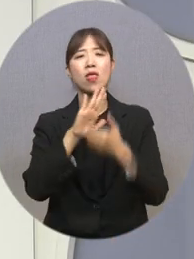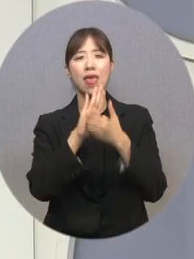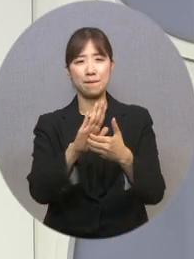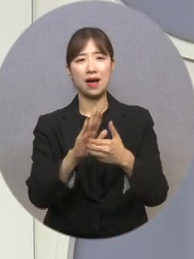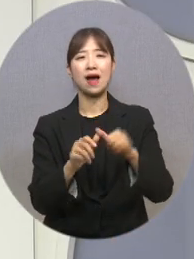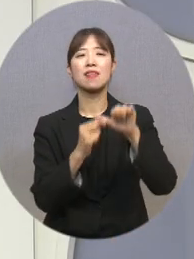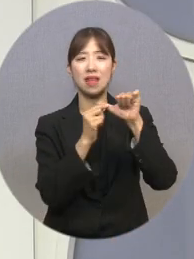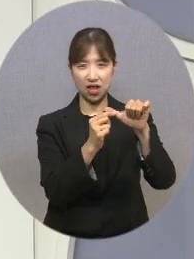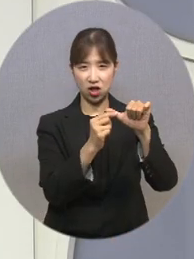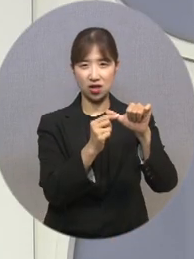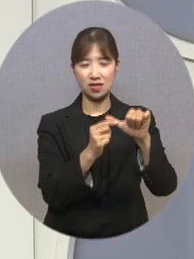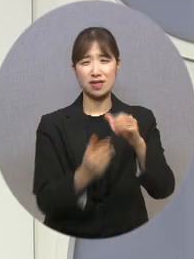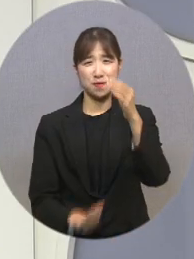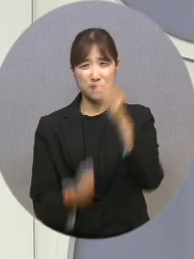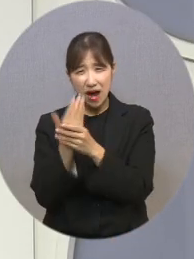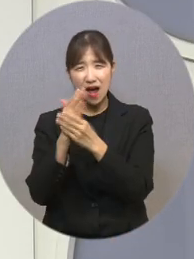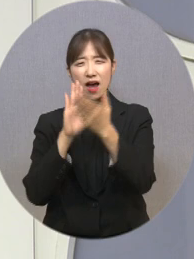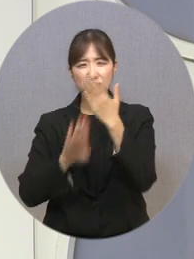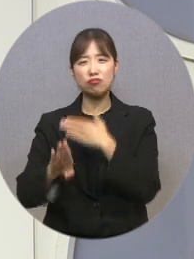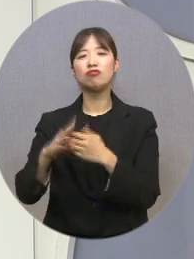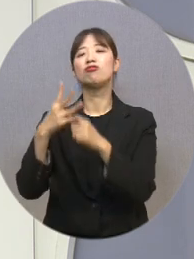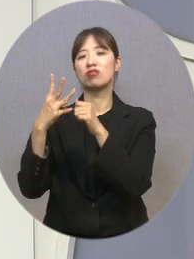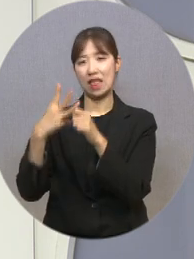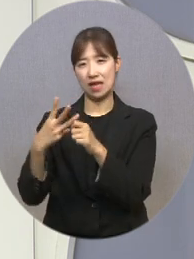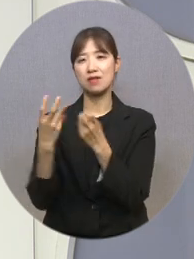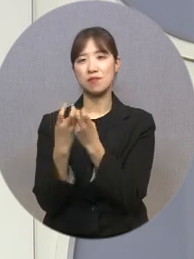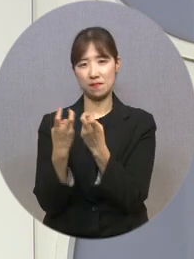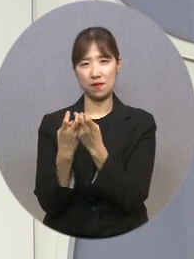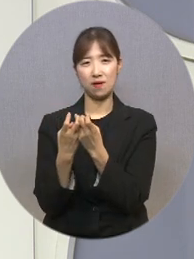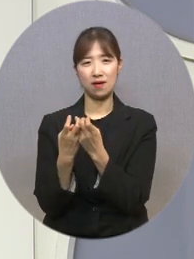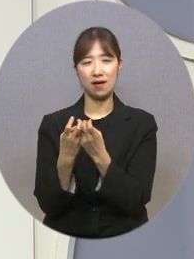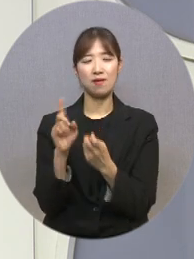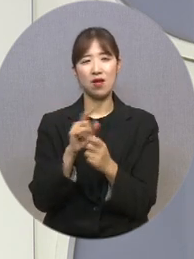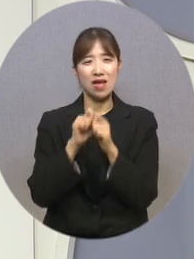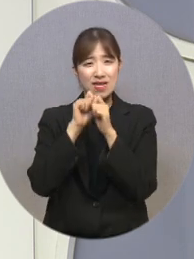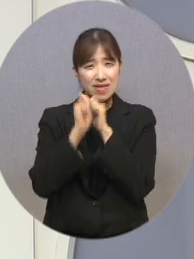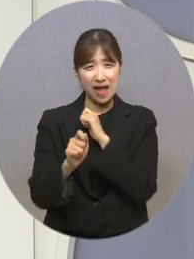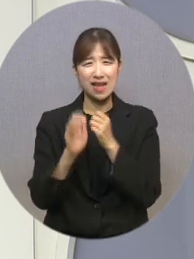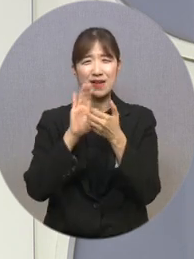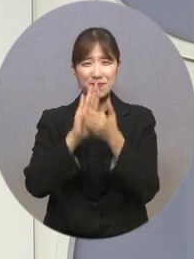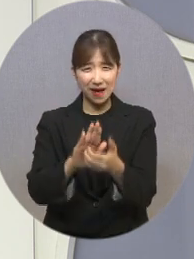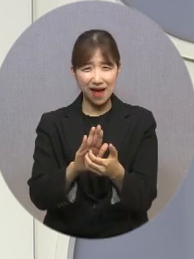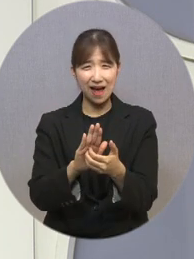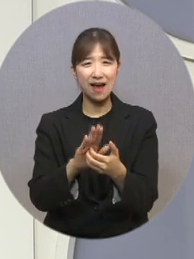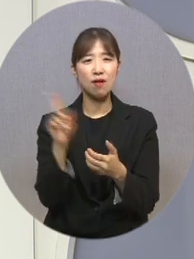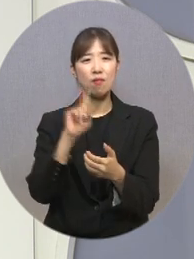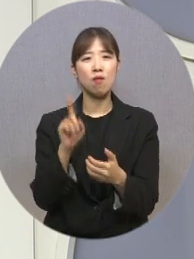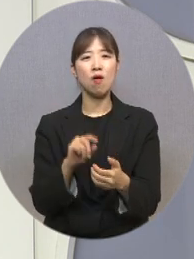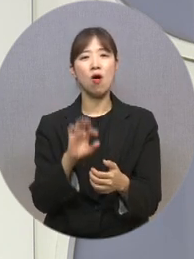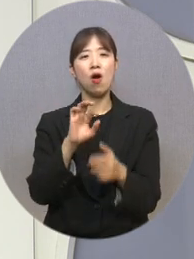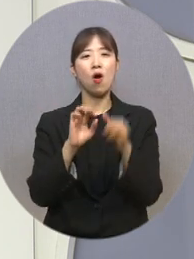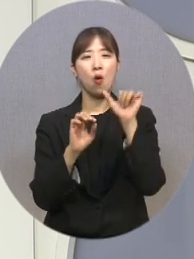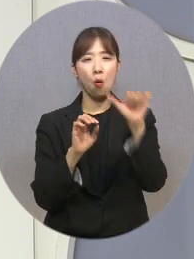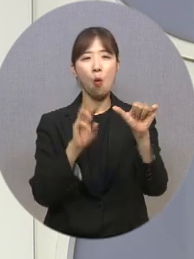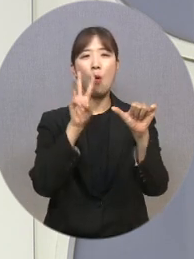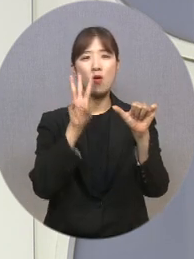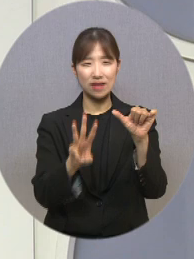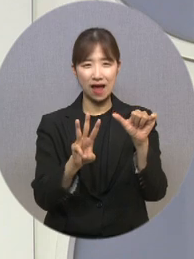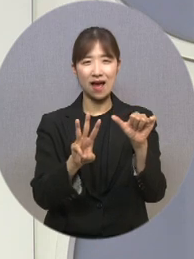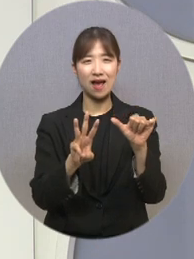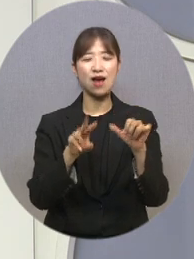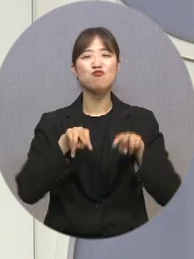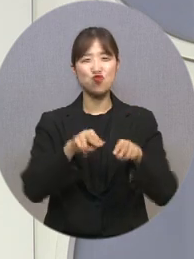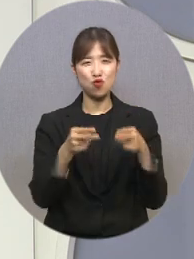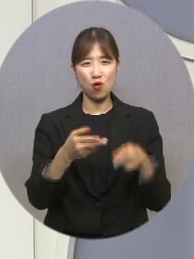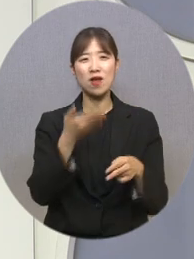가지, 사후 대책이 세 가지입니다. 그래서 저는 이제 우스갯소리로 사기를 안 당하시려면은 오삼 불고기를 드시고 드립커피를 마시세요 이렇게